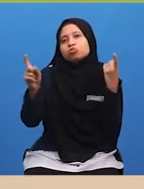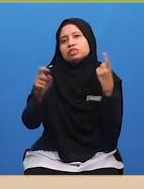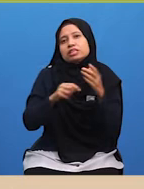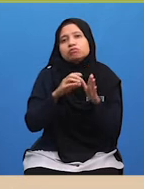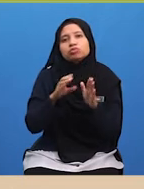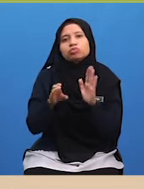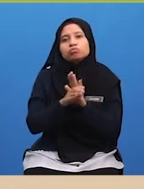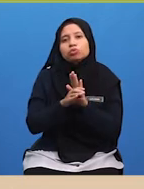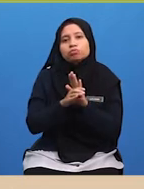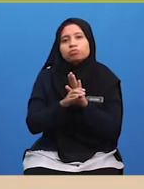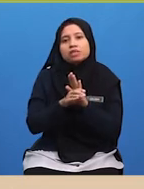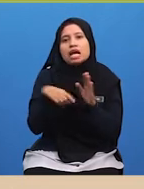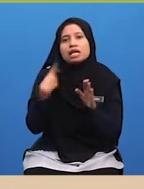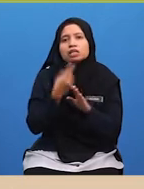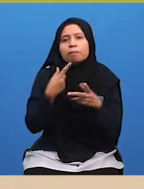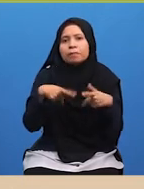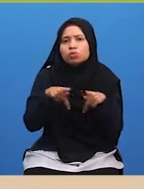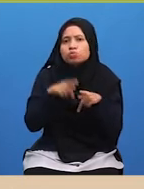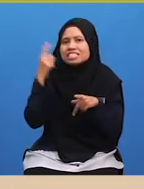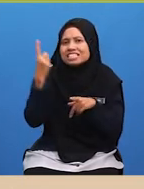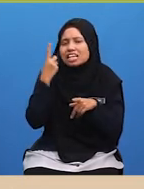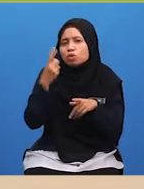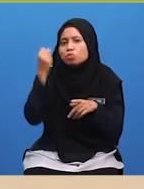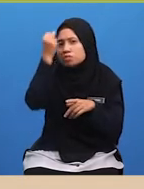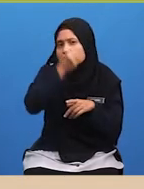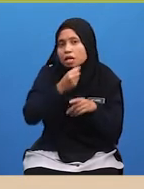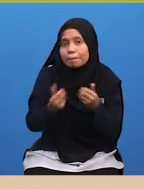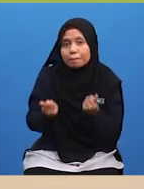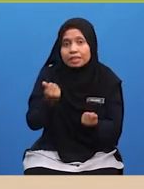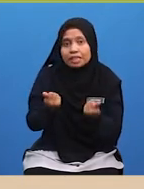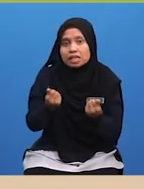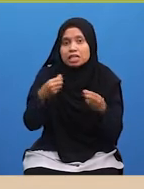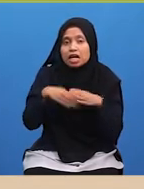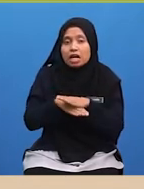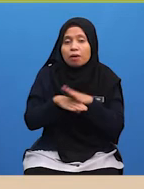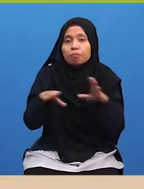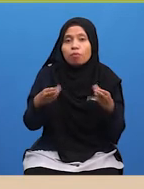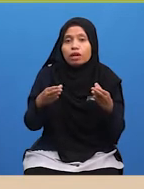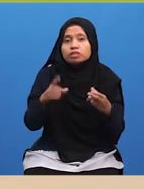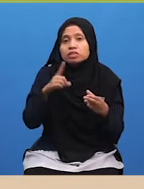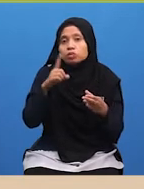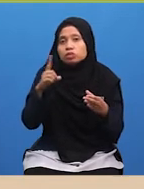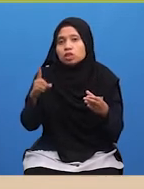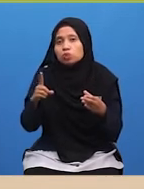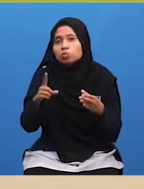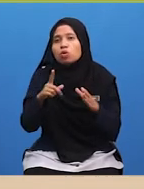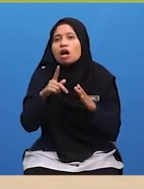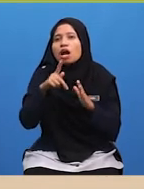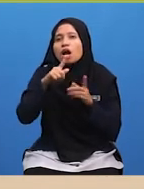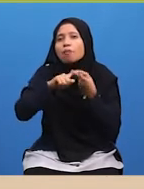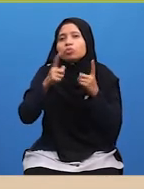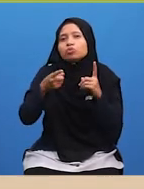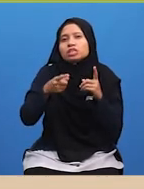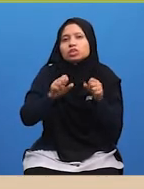Misalnya, kita perlulah sentiasa bersikap adil dalam membuat sesuatu keputusan